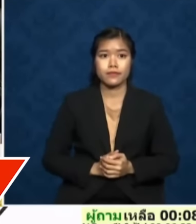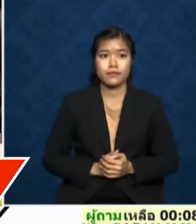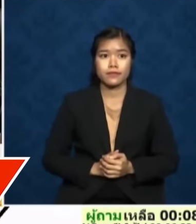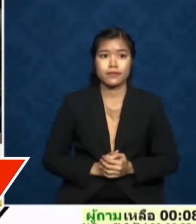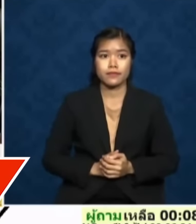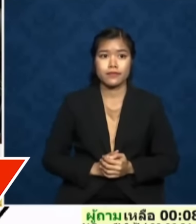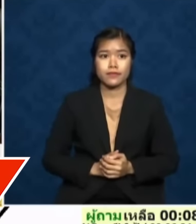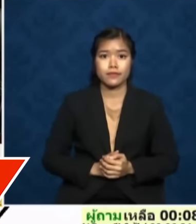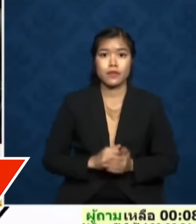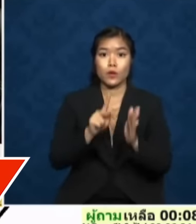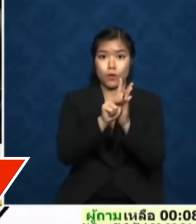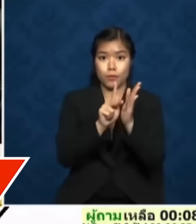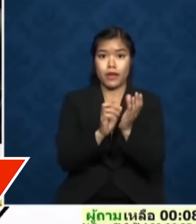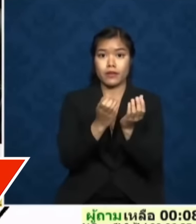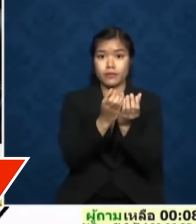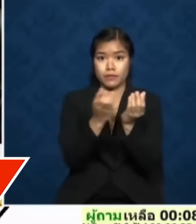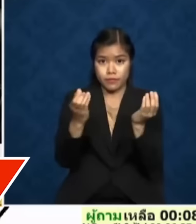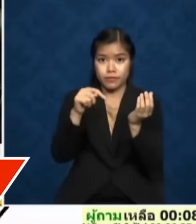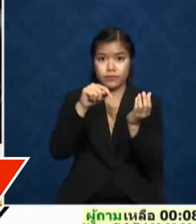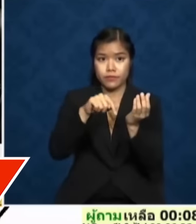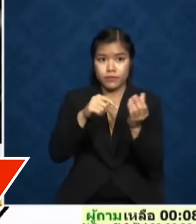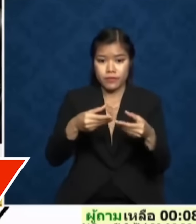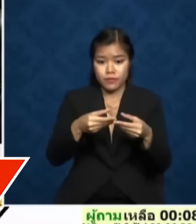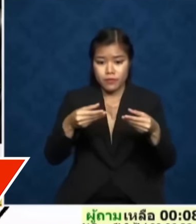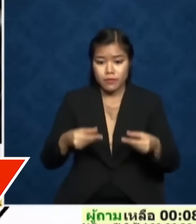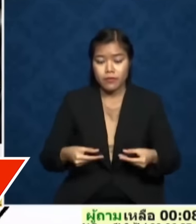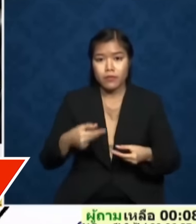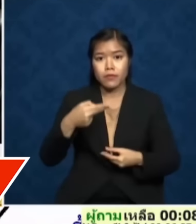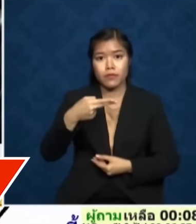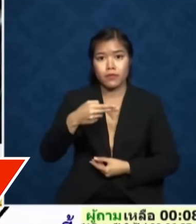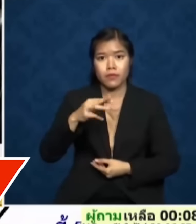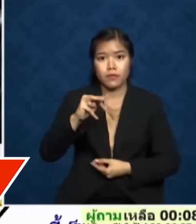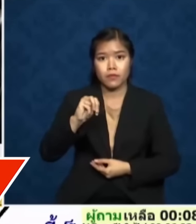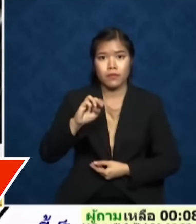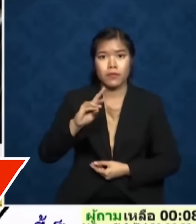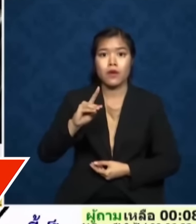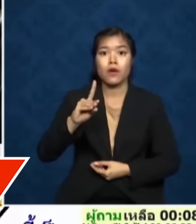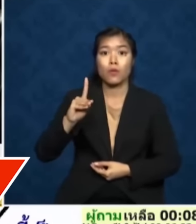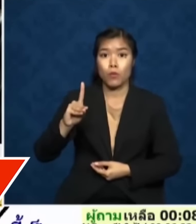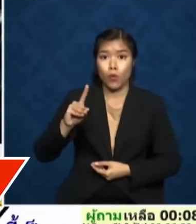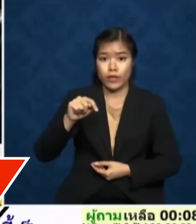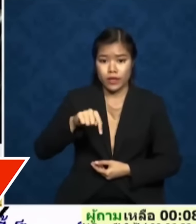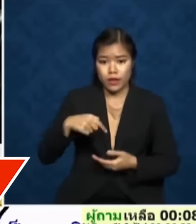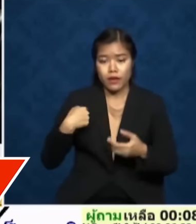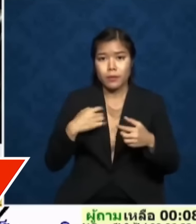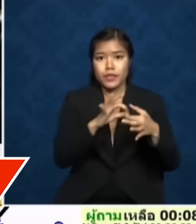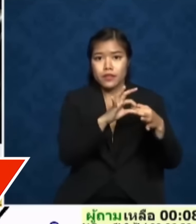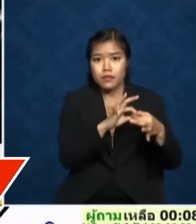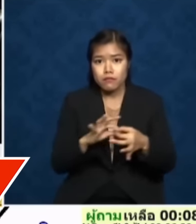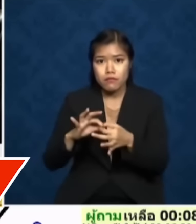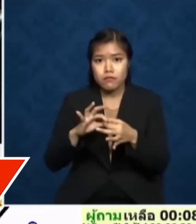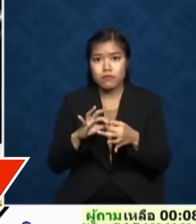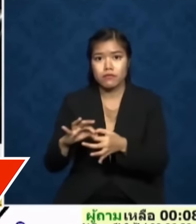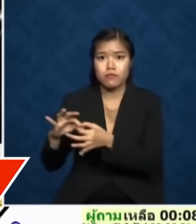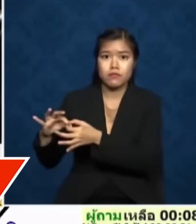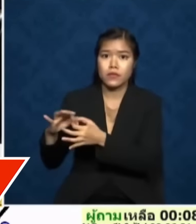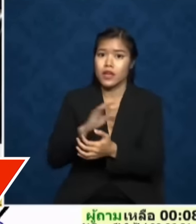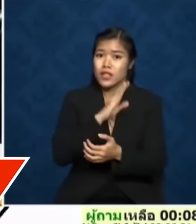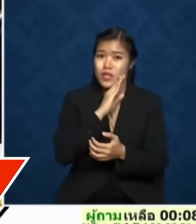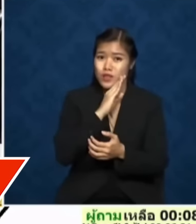รัฐธรรมนูญเนี่ยนะครับในแต่ละหมวดเนี่ยมันจะโยงใยสัมพันธ์ซึ่งกันและกันการยกร่าง